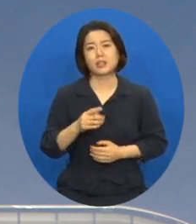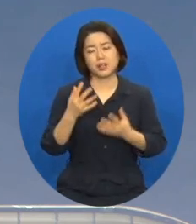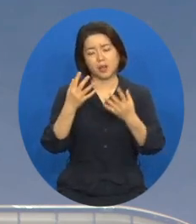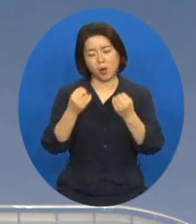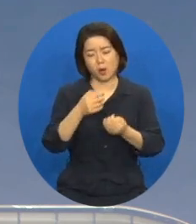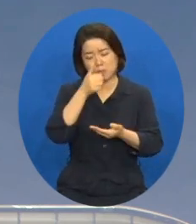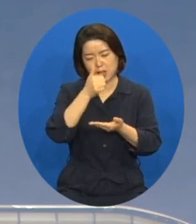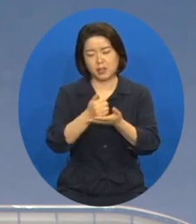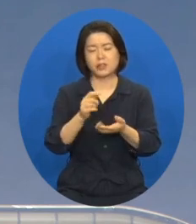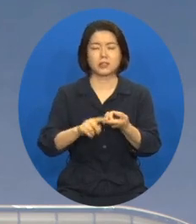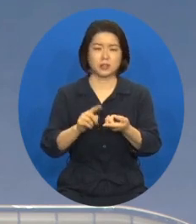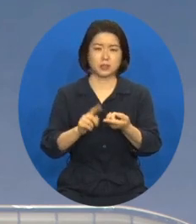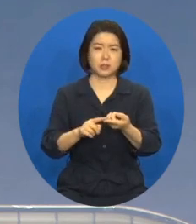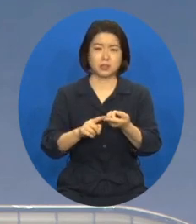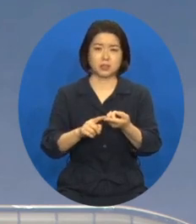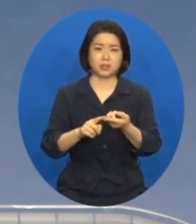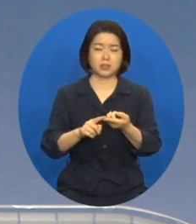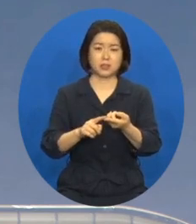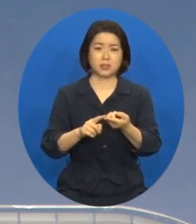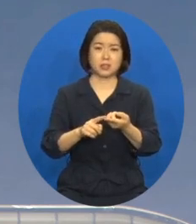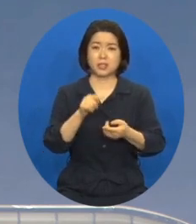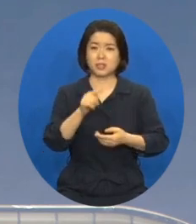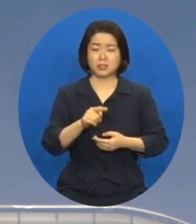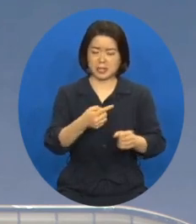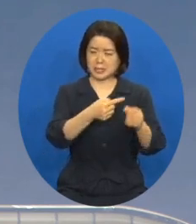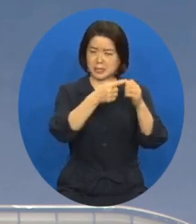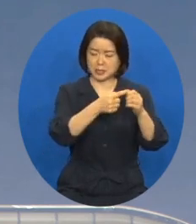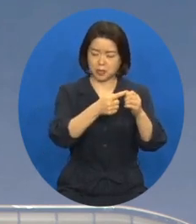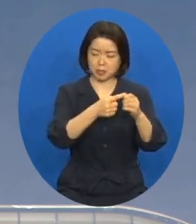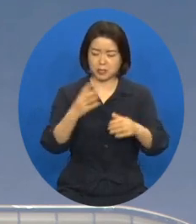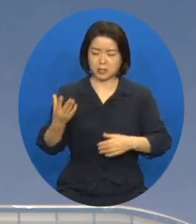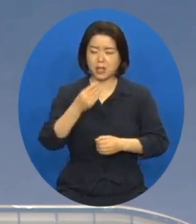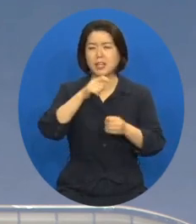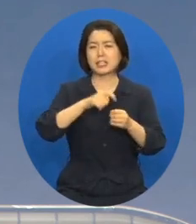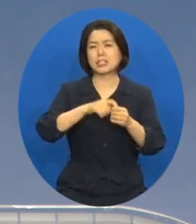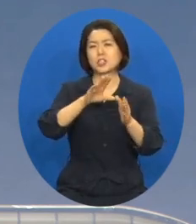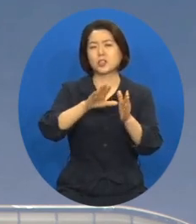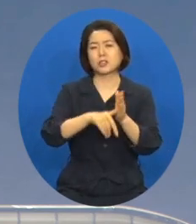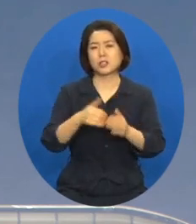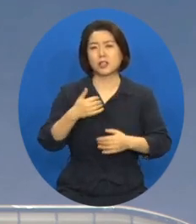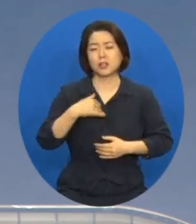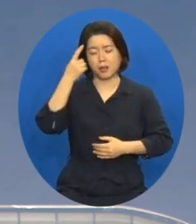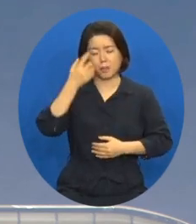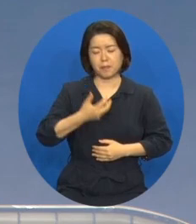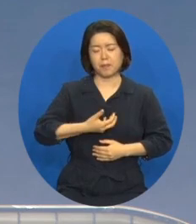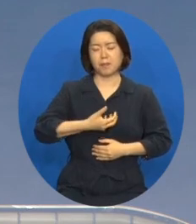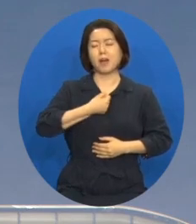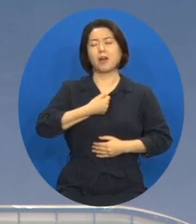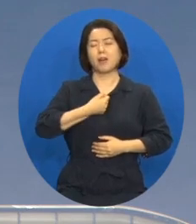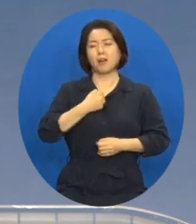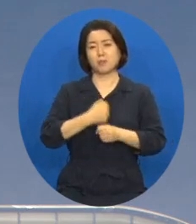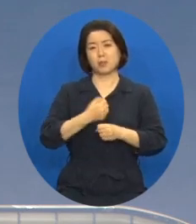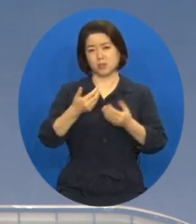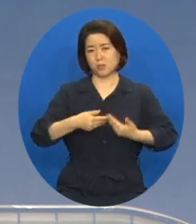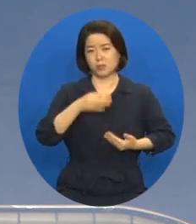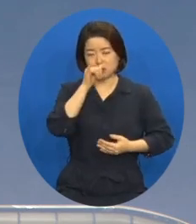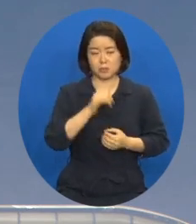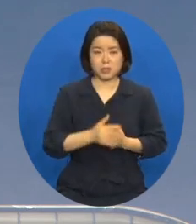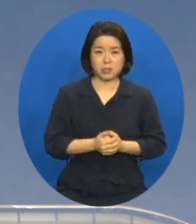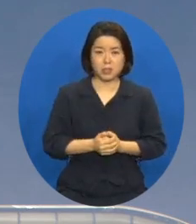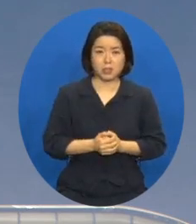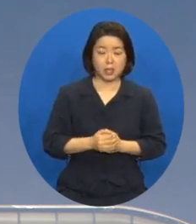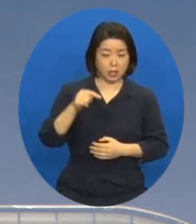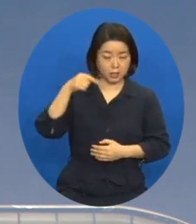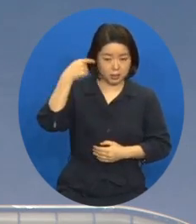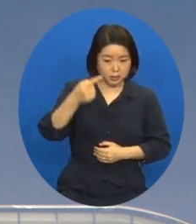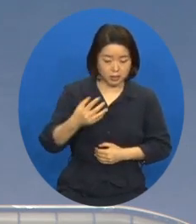얼마나 죄스러운지. 그게 첫 번째 성찬 때 저를 충격으로 몰아갔어요. 그리고